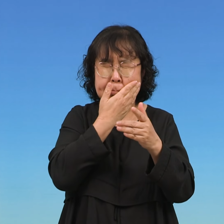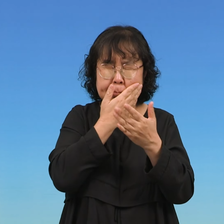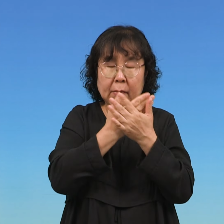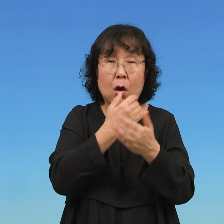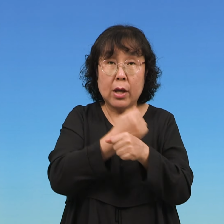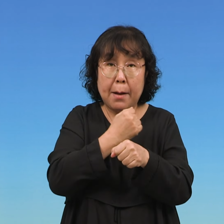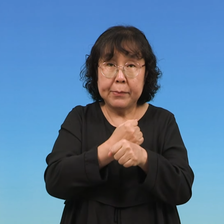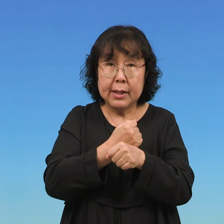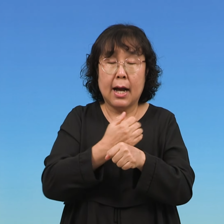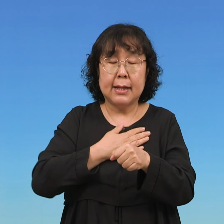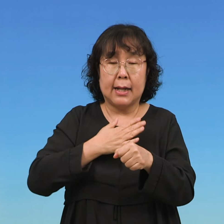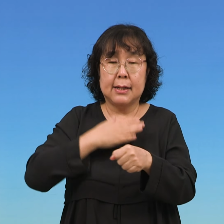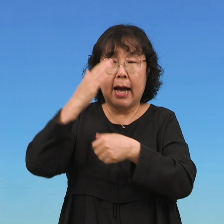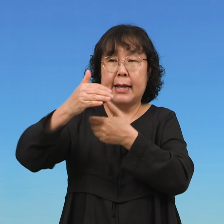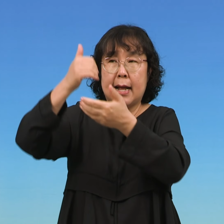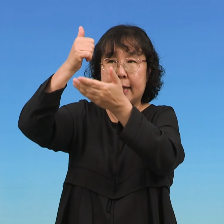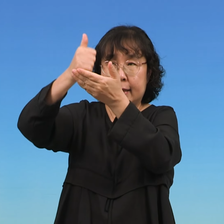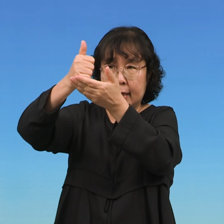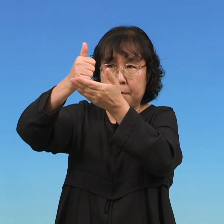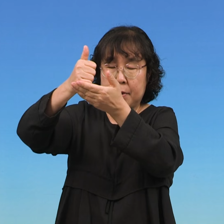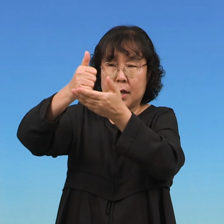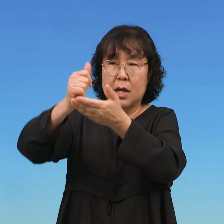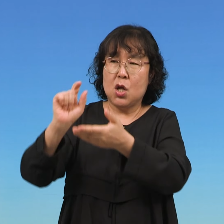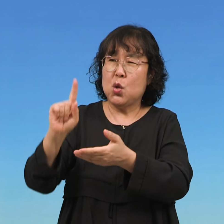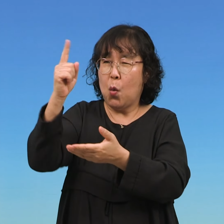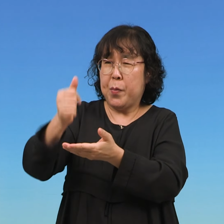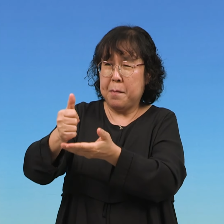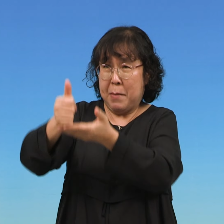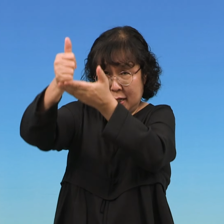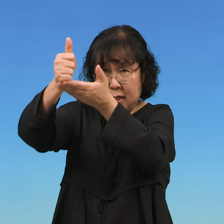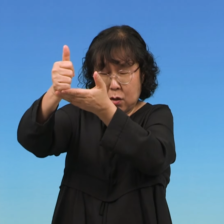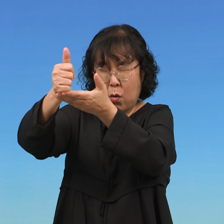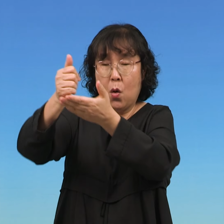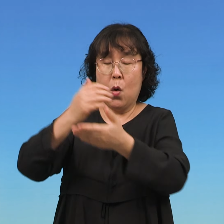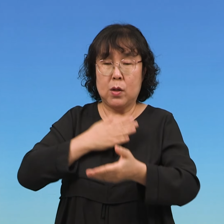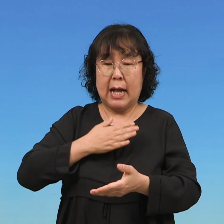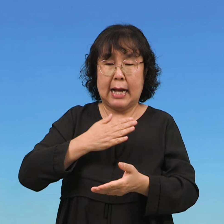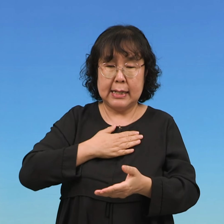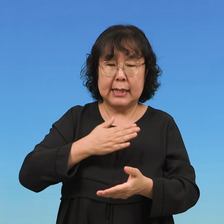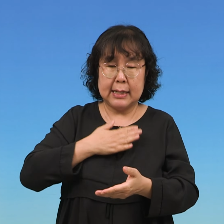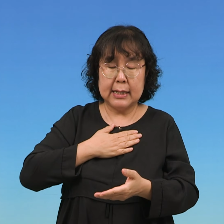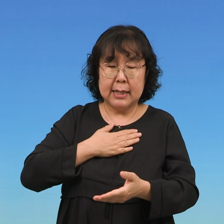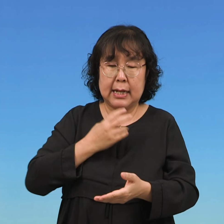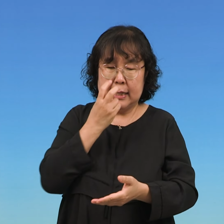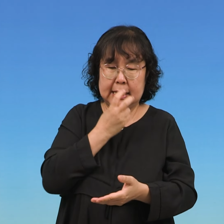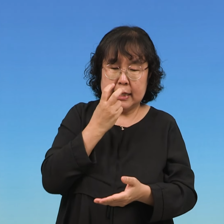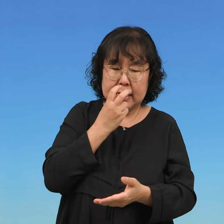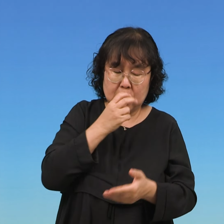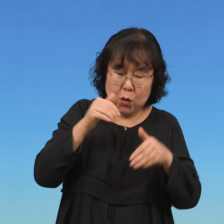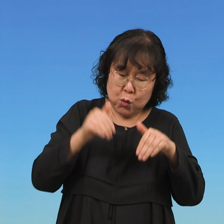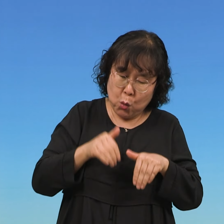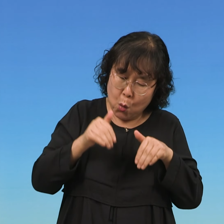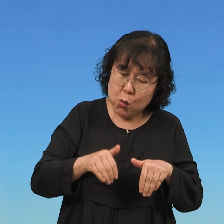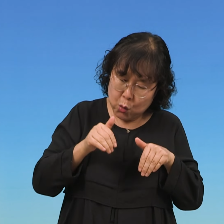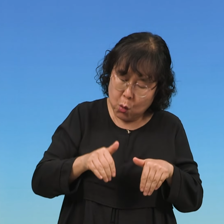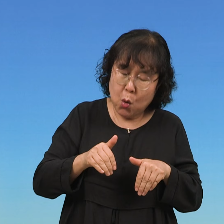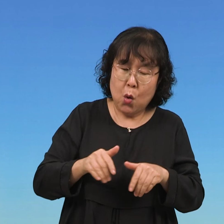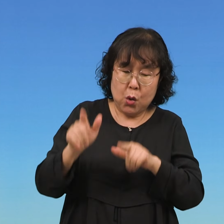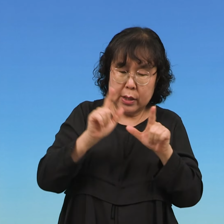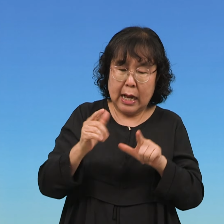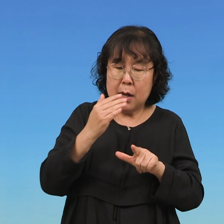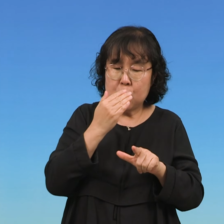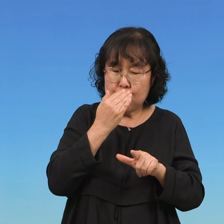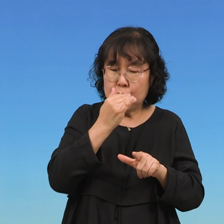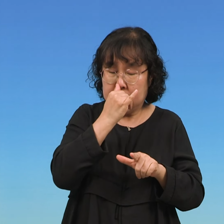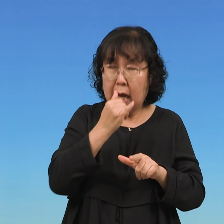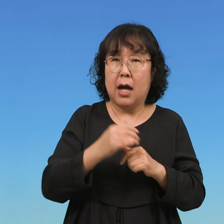받으시고 나는이 702 위에서 한 사람이다 하나님이 높임 받으신다만 심지어 세례요한 같이 그분만 흥할